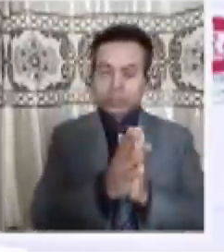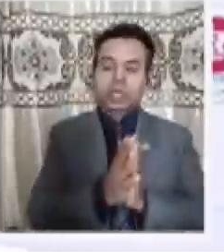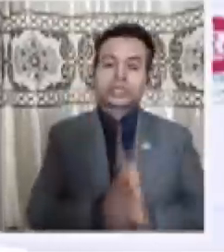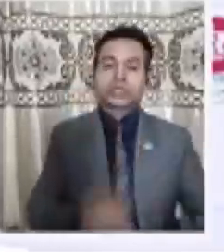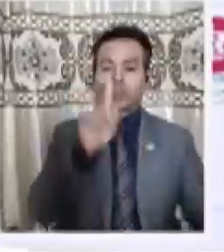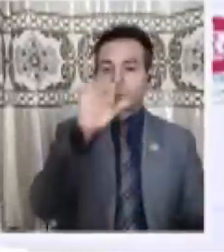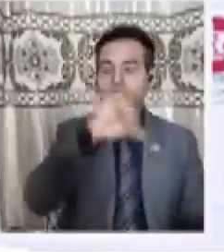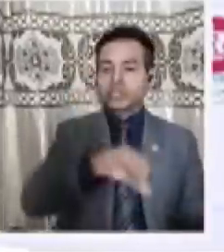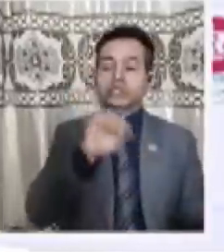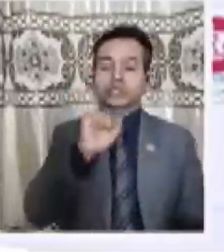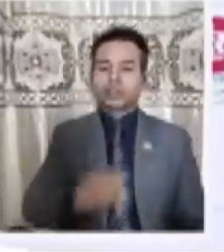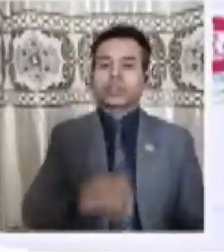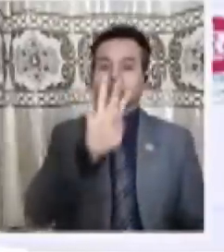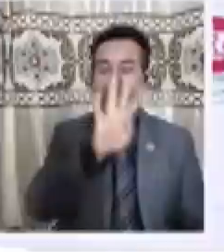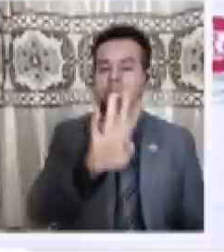19.40%।